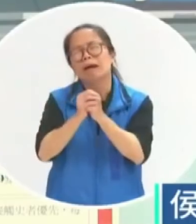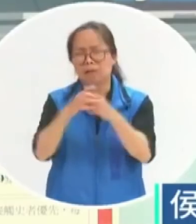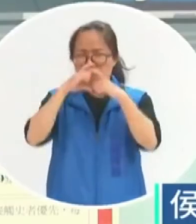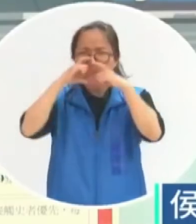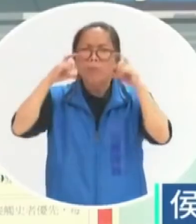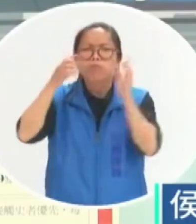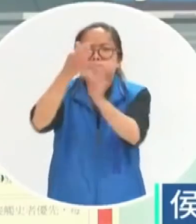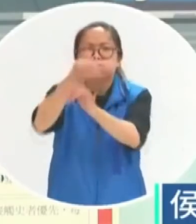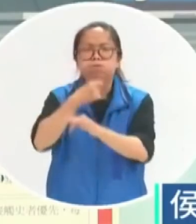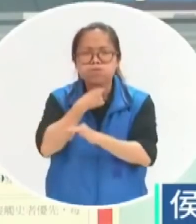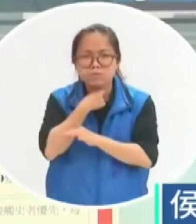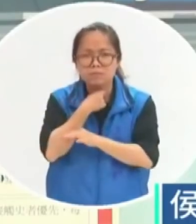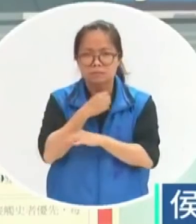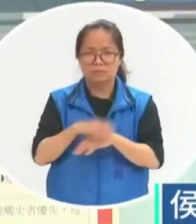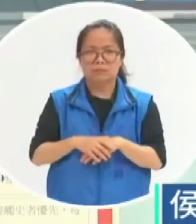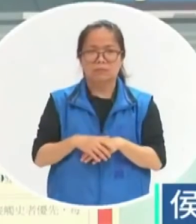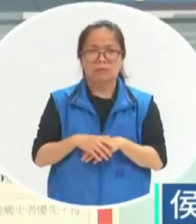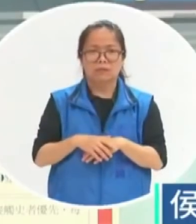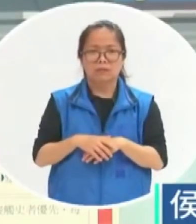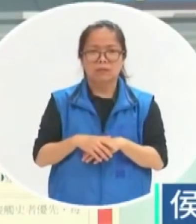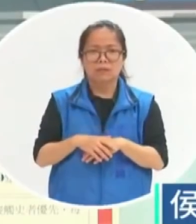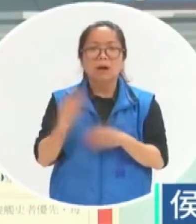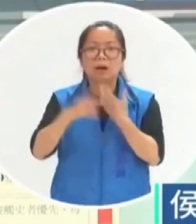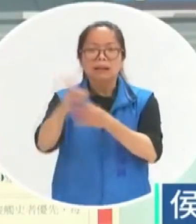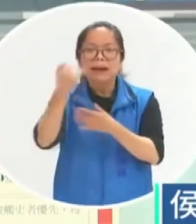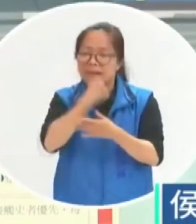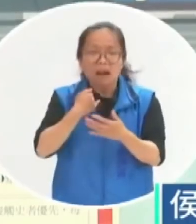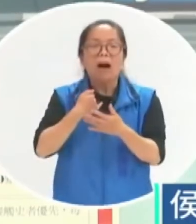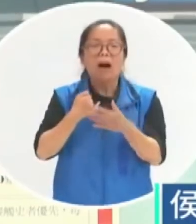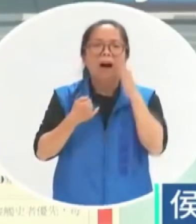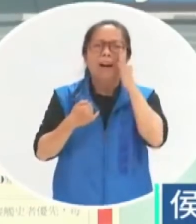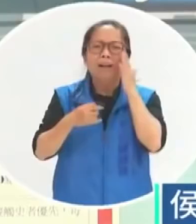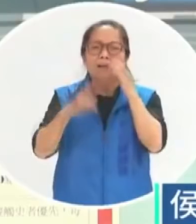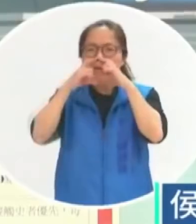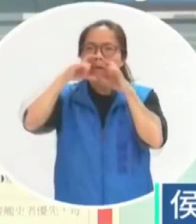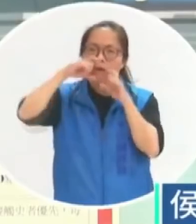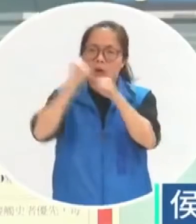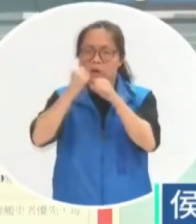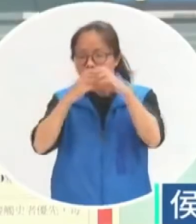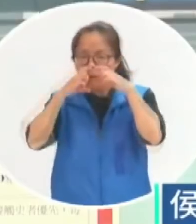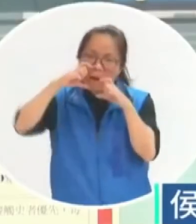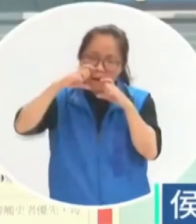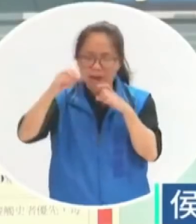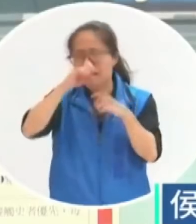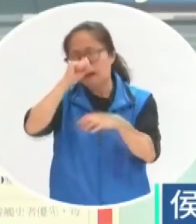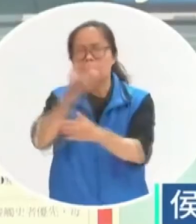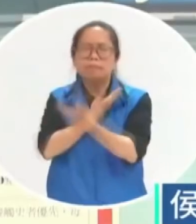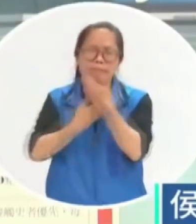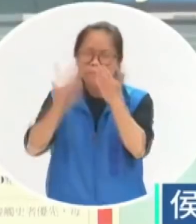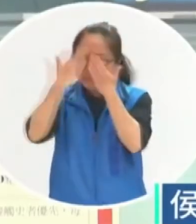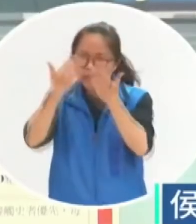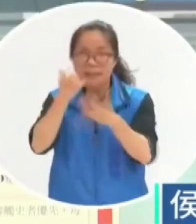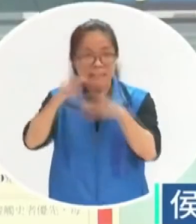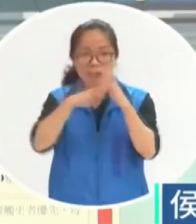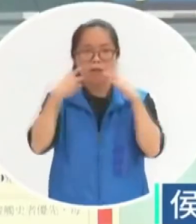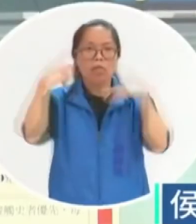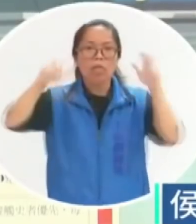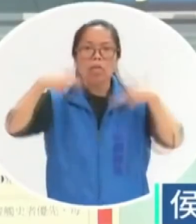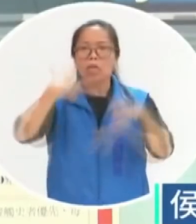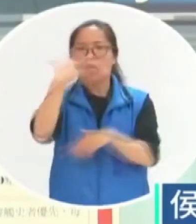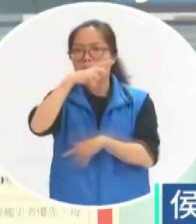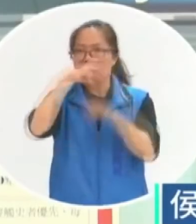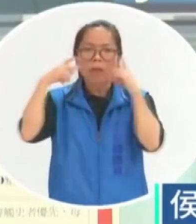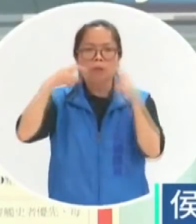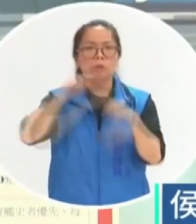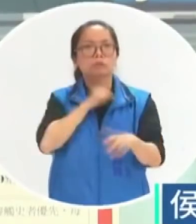啊，地又厚啊。啊，也许他可能在工作上歪掉扭掉，我们可以原谅，但是你都不做不戴，你在马路